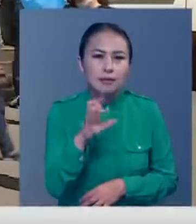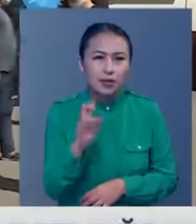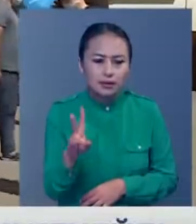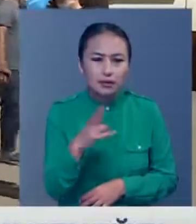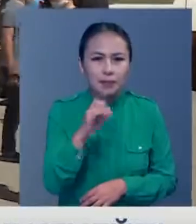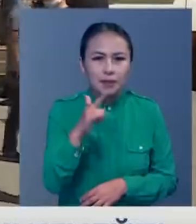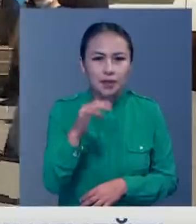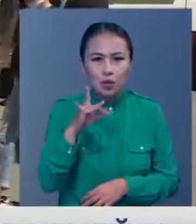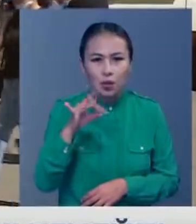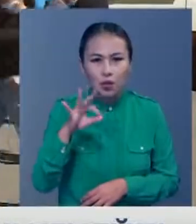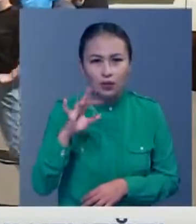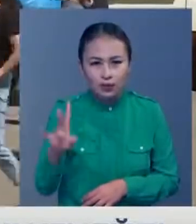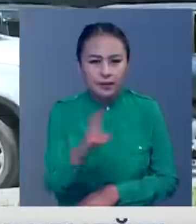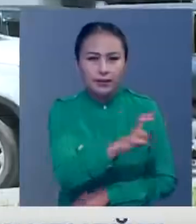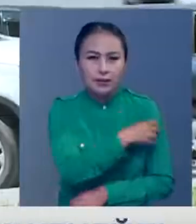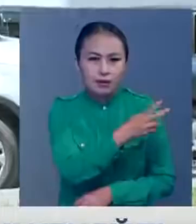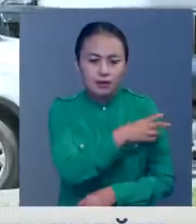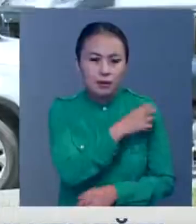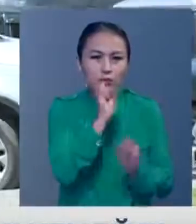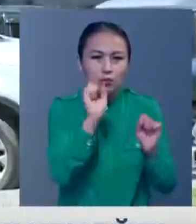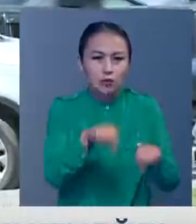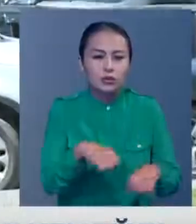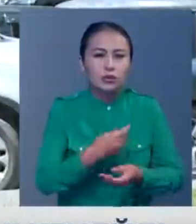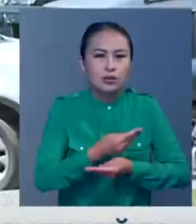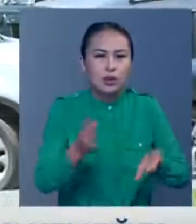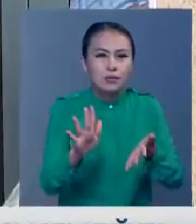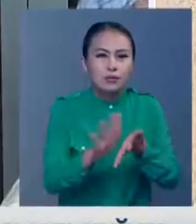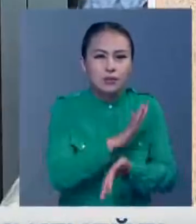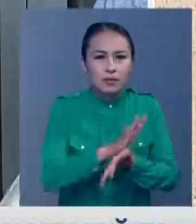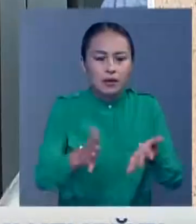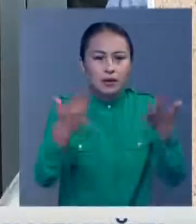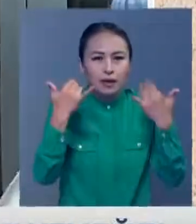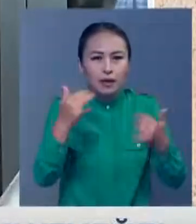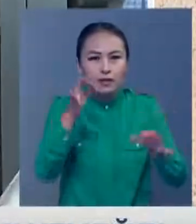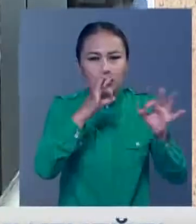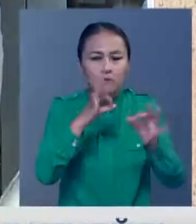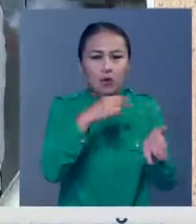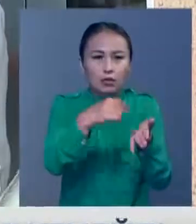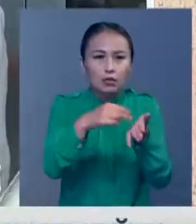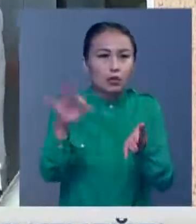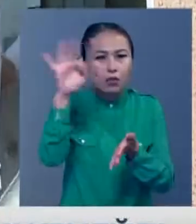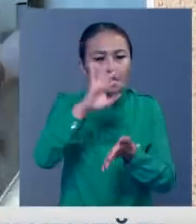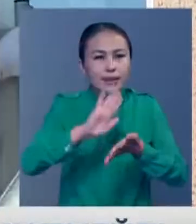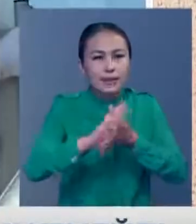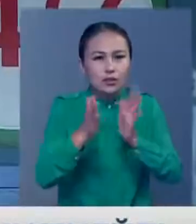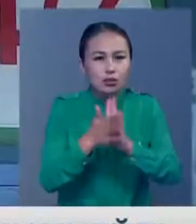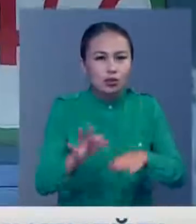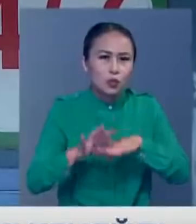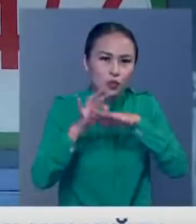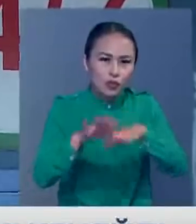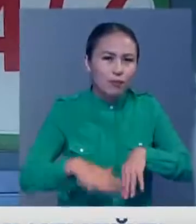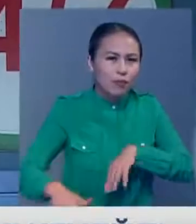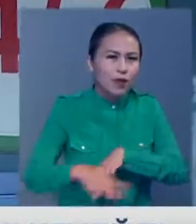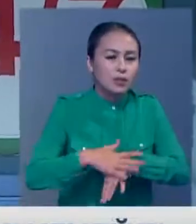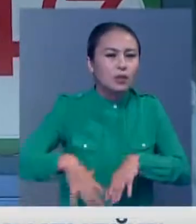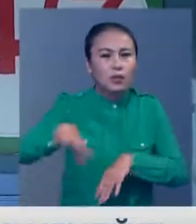науқастарға дәрігердің нұсқаулығымен тегін беріле бастайды. Қазір бұл антикоагулянттарды сатып алу жөнінде келіссөздер жүргізілуде. Еліміздің